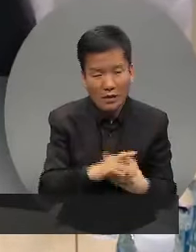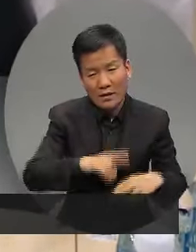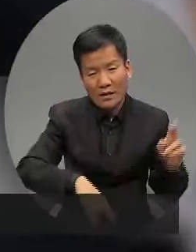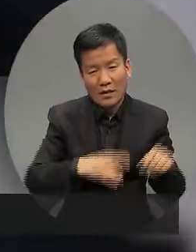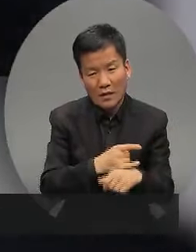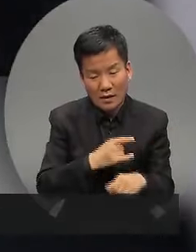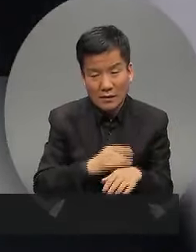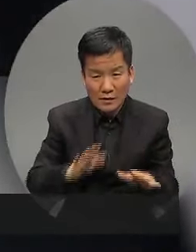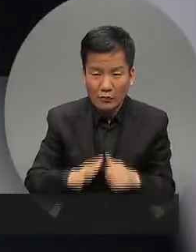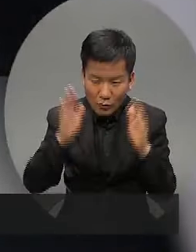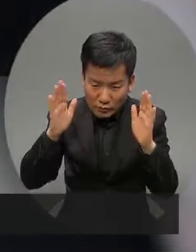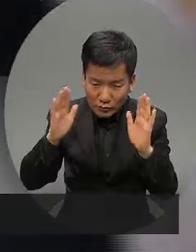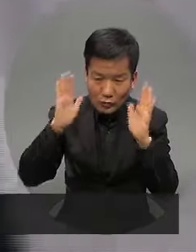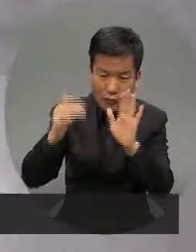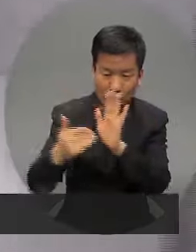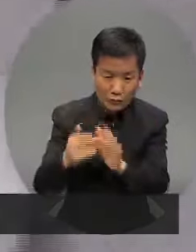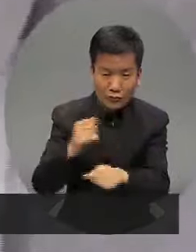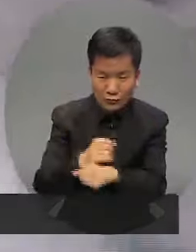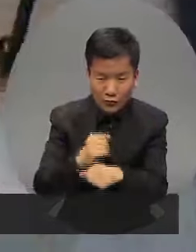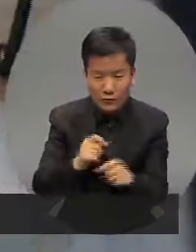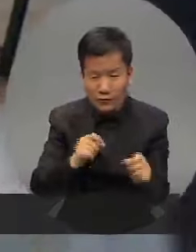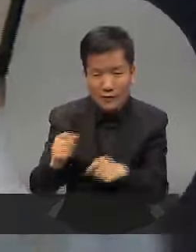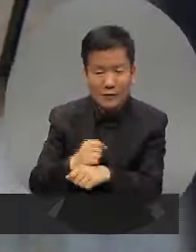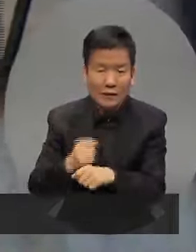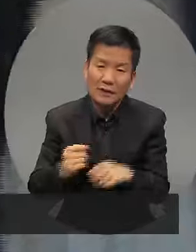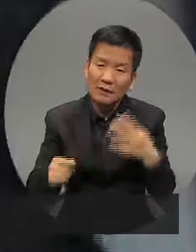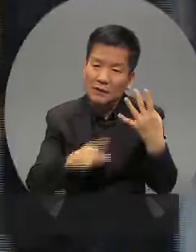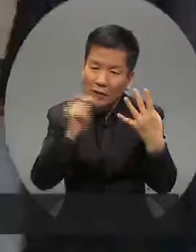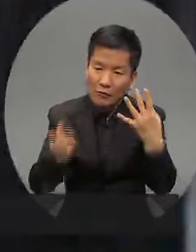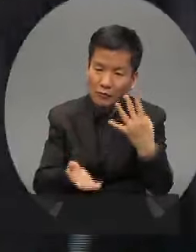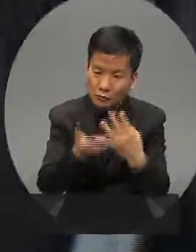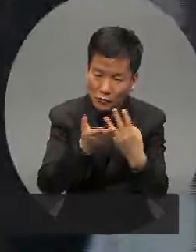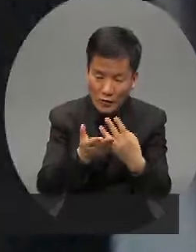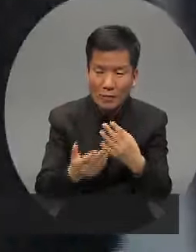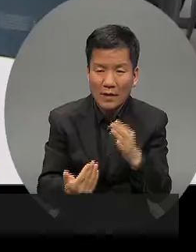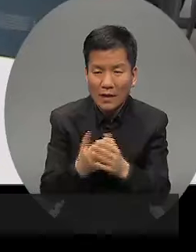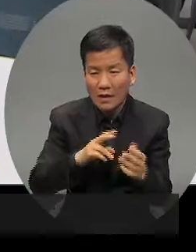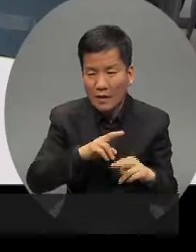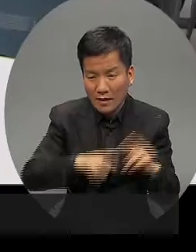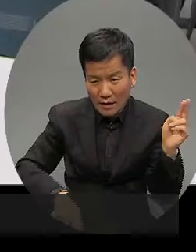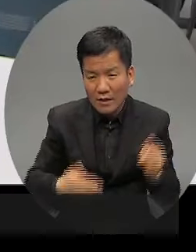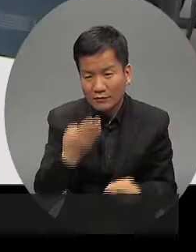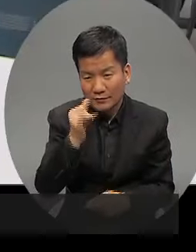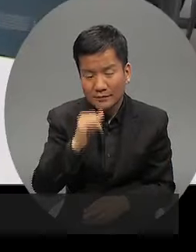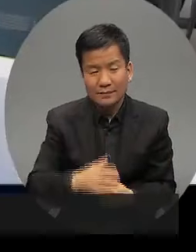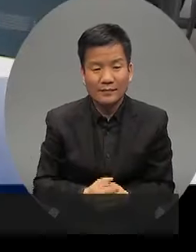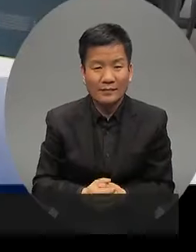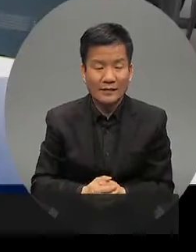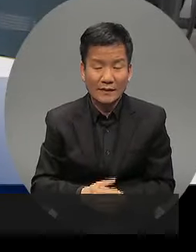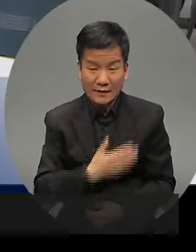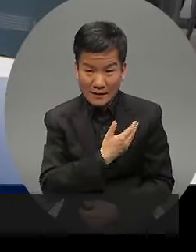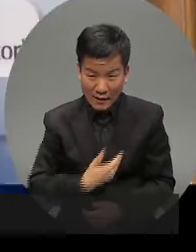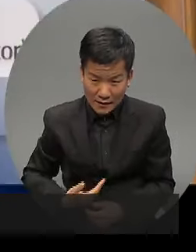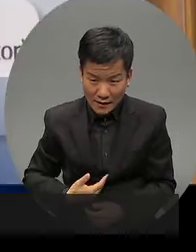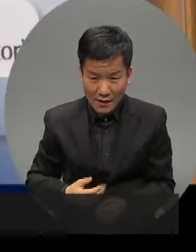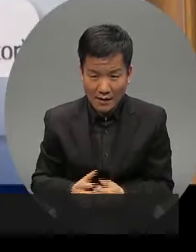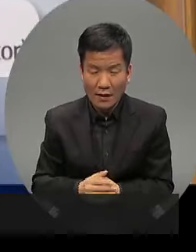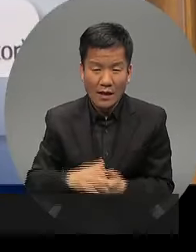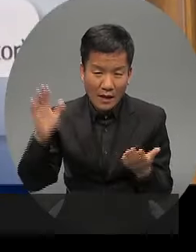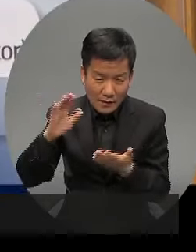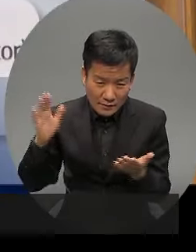수업거부 중인 의대생 급이 본격화하는 다음달 초순이 유력합니다 제자들이 다치는 거잖아요 그 학생들과 전공의를